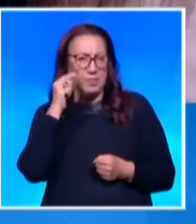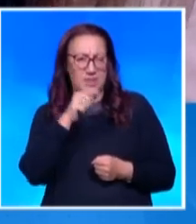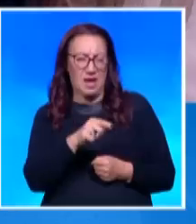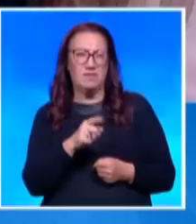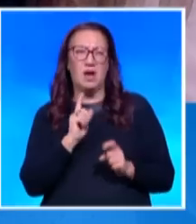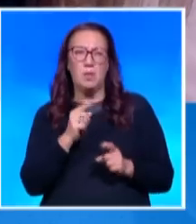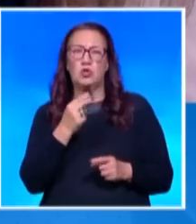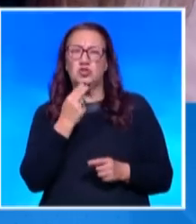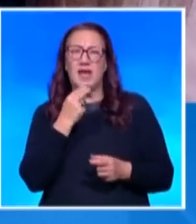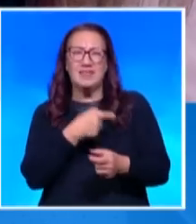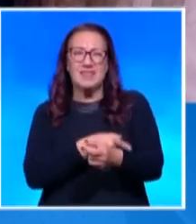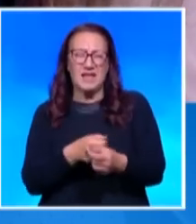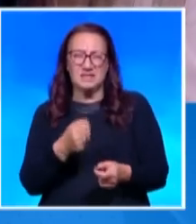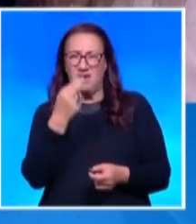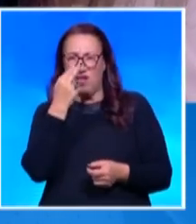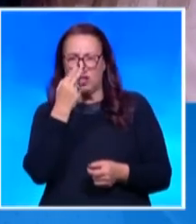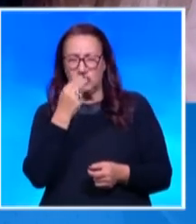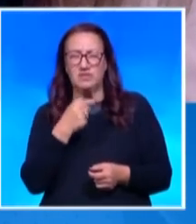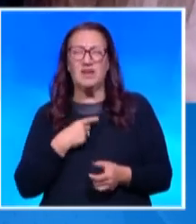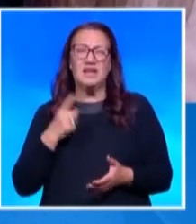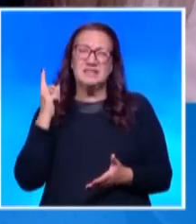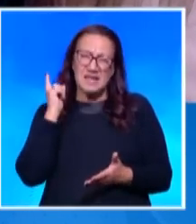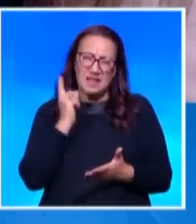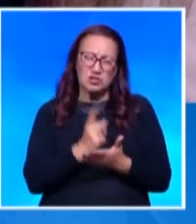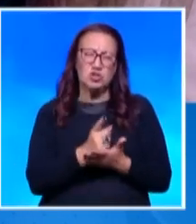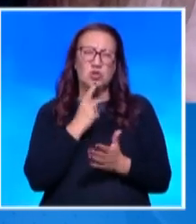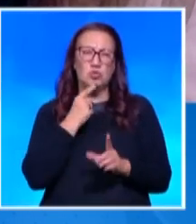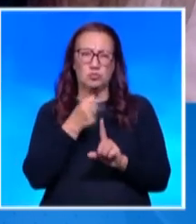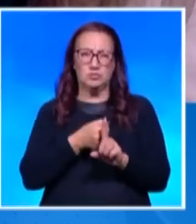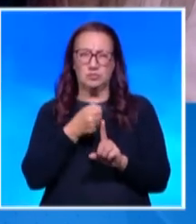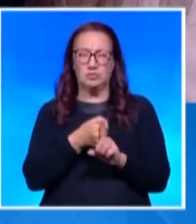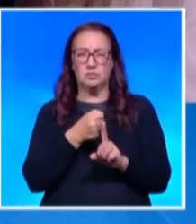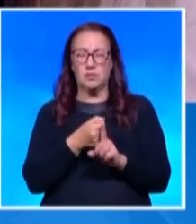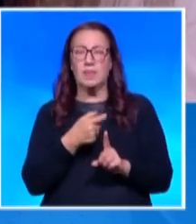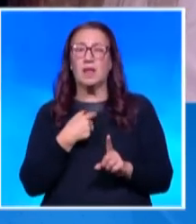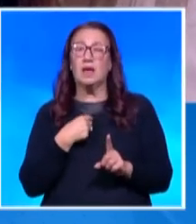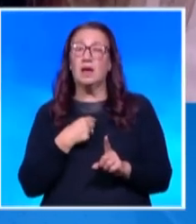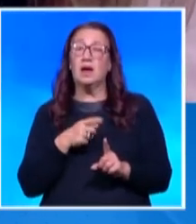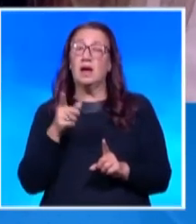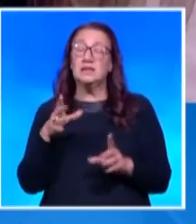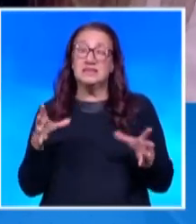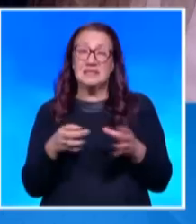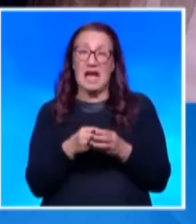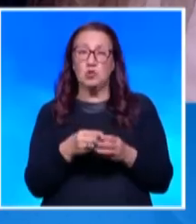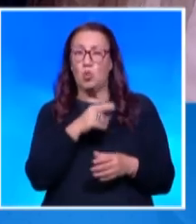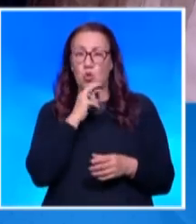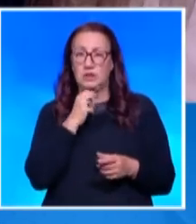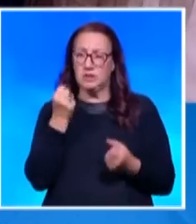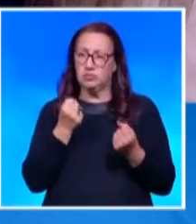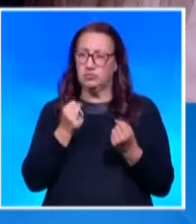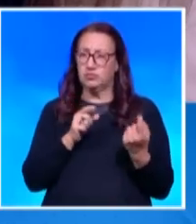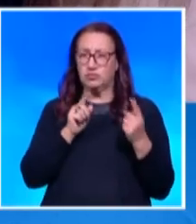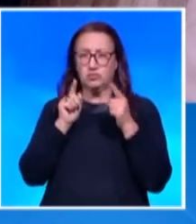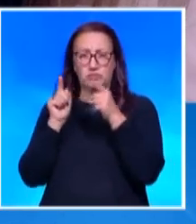фалшиво положителен той задължително трябва да настоява да бъде придружен до съответното лечебно заведение да даде